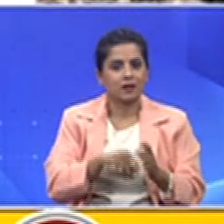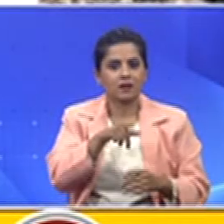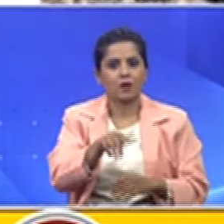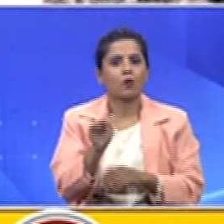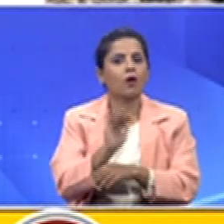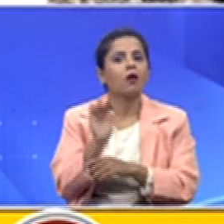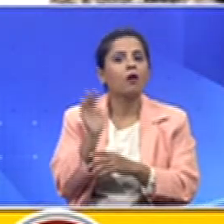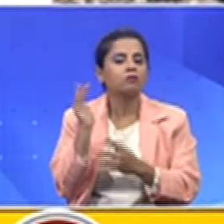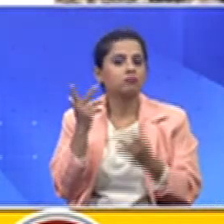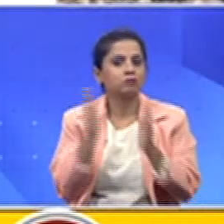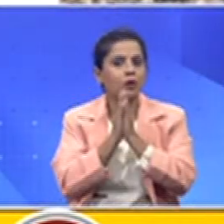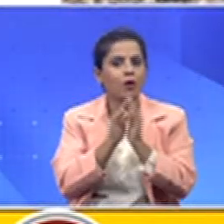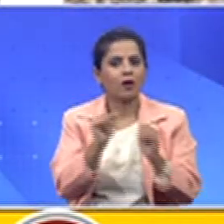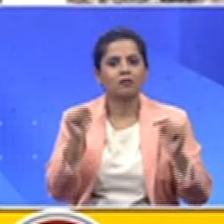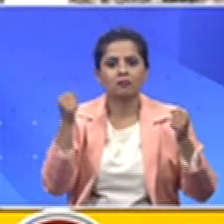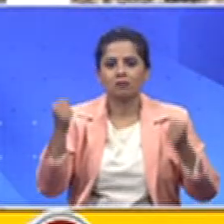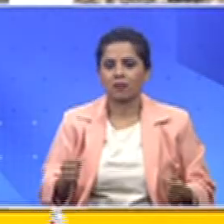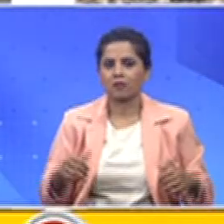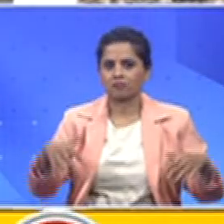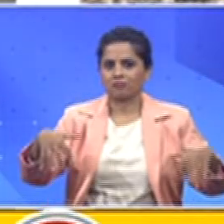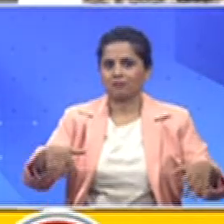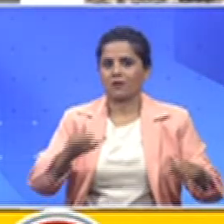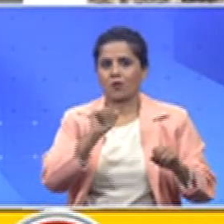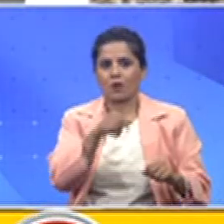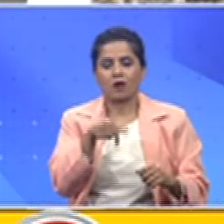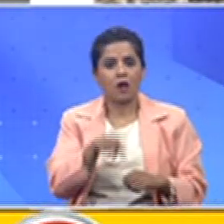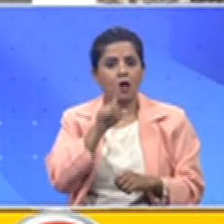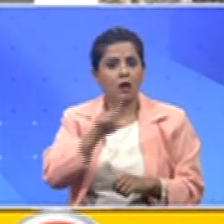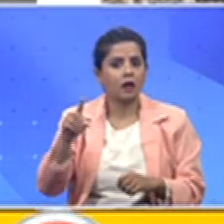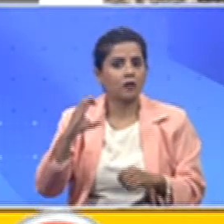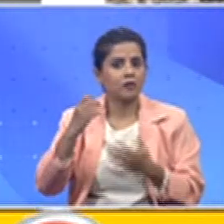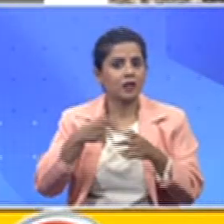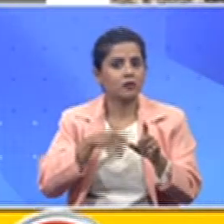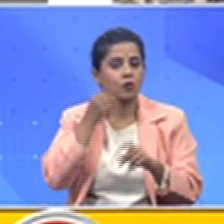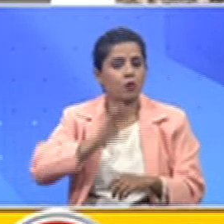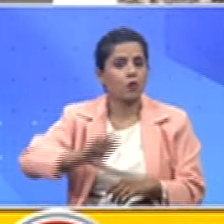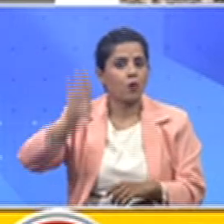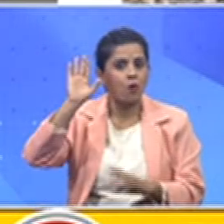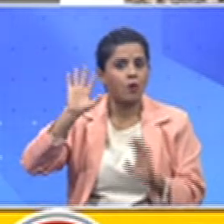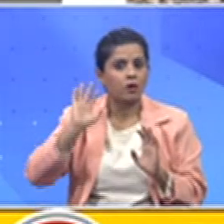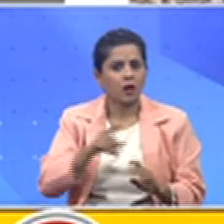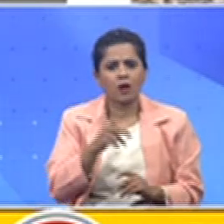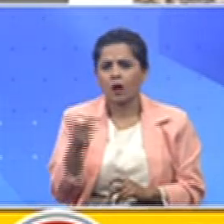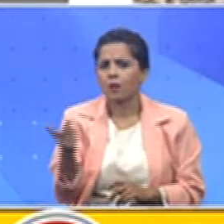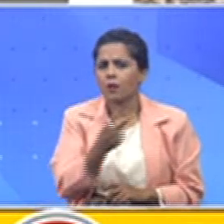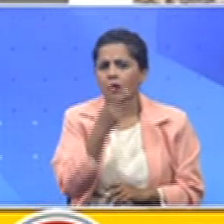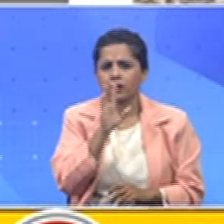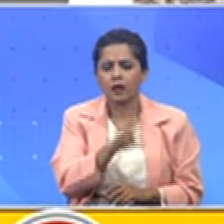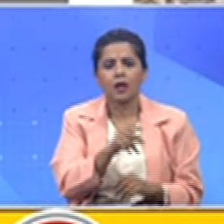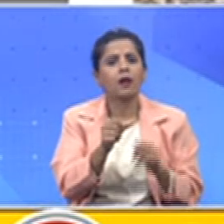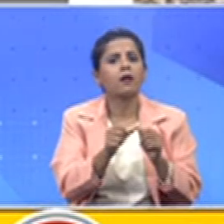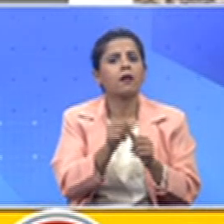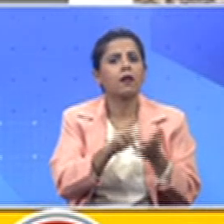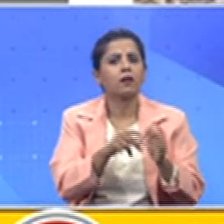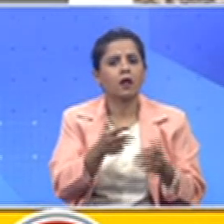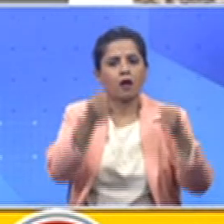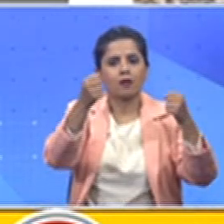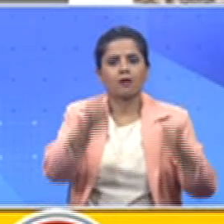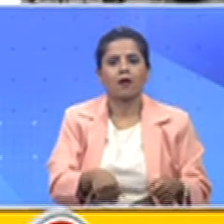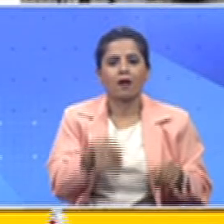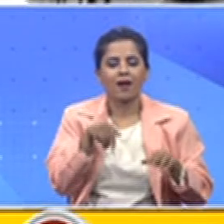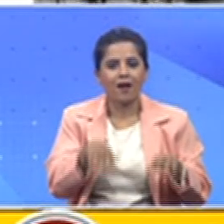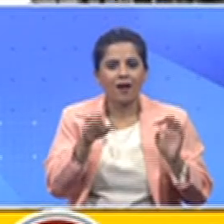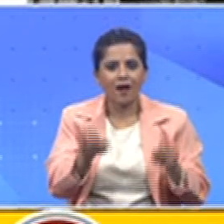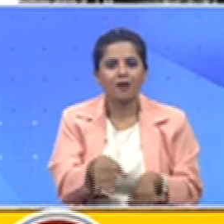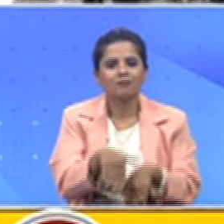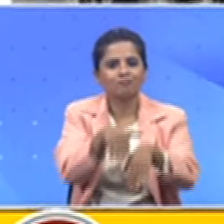एक मूर्ति 11वीं शताब्दी की बताई जाती है, जिसमें वे दोनों नंदी पर आसीन है। पत्थरों से